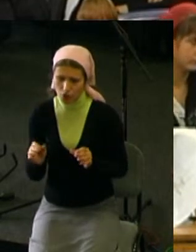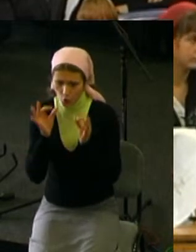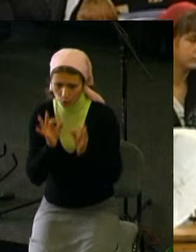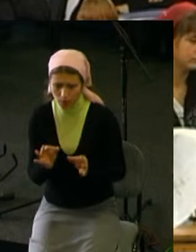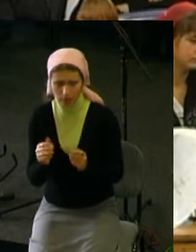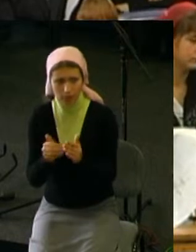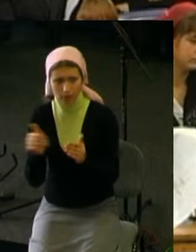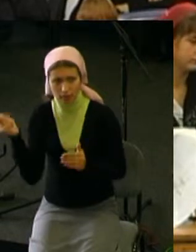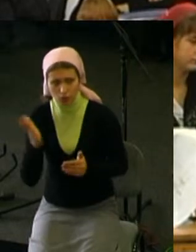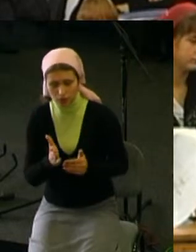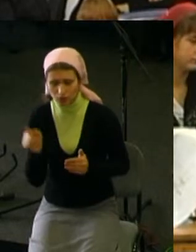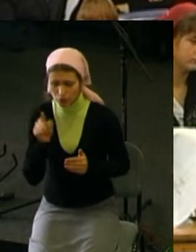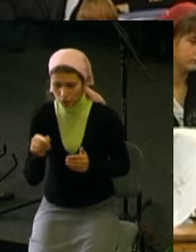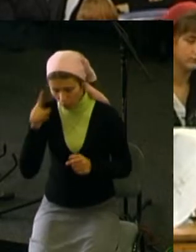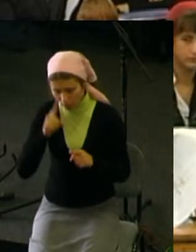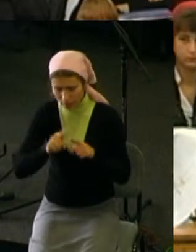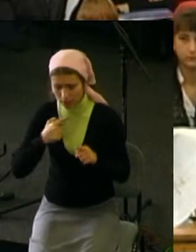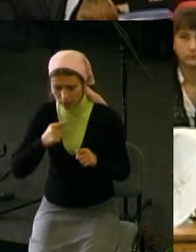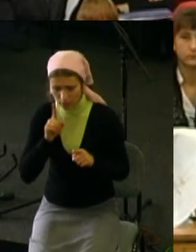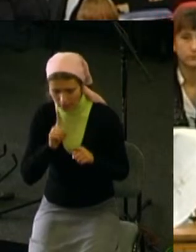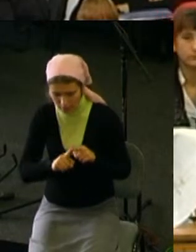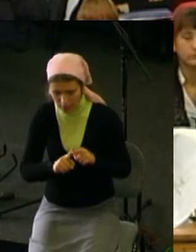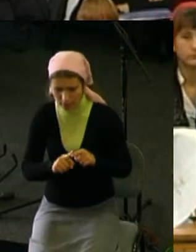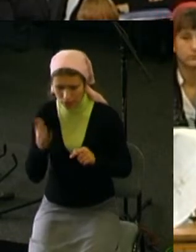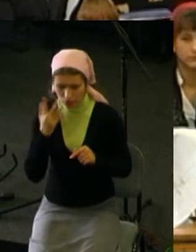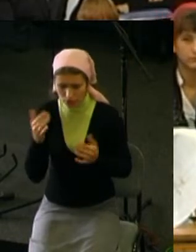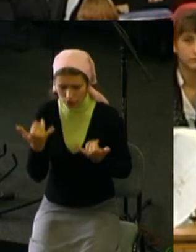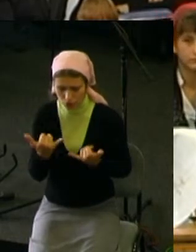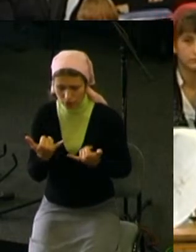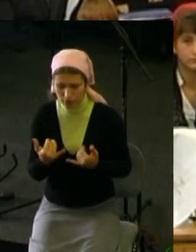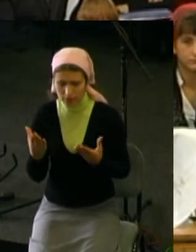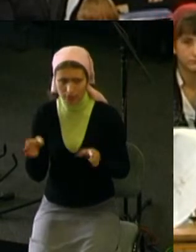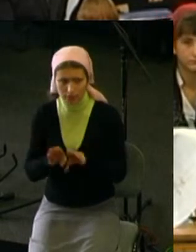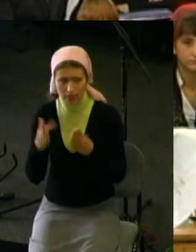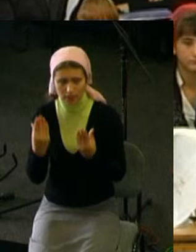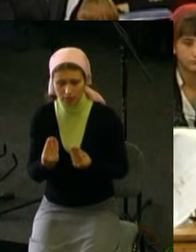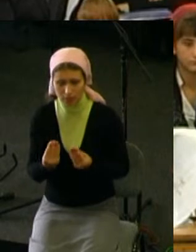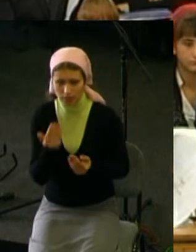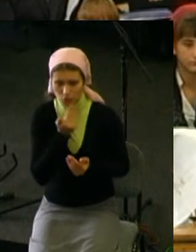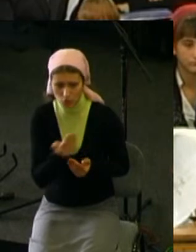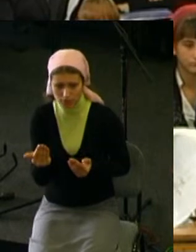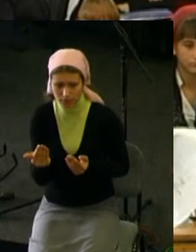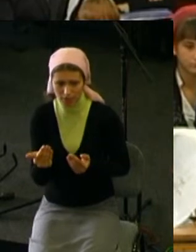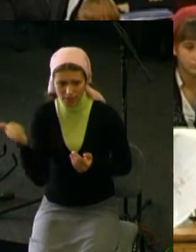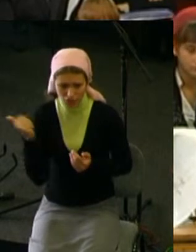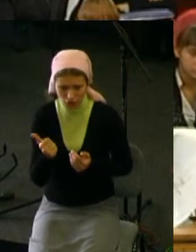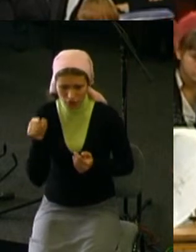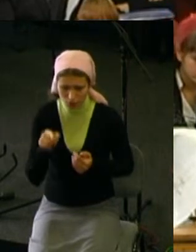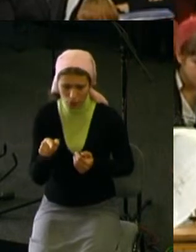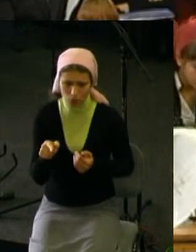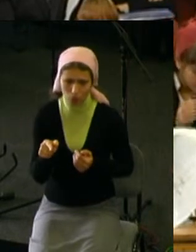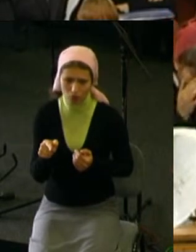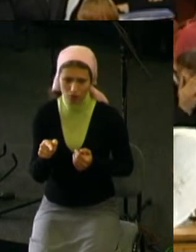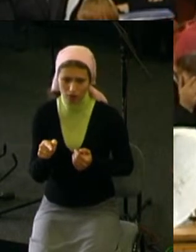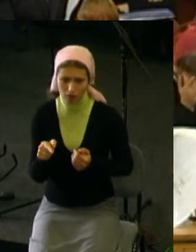перед Господом і тому коли сьогодні в нас такий і останній неділя в